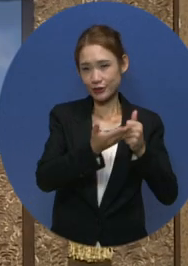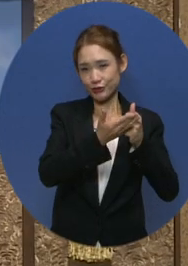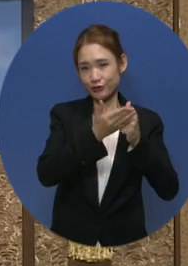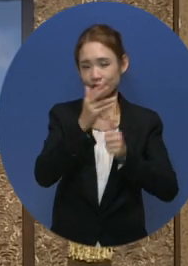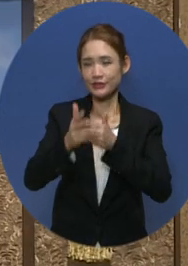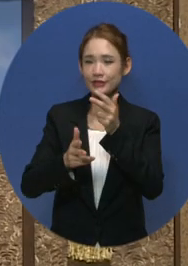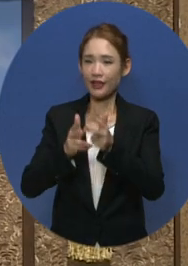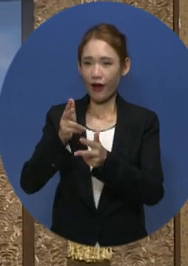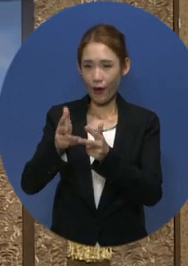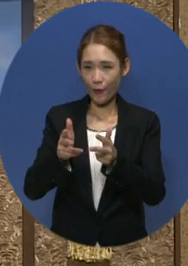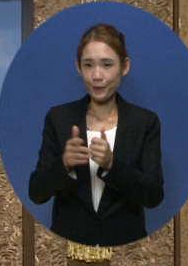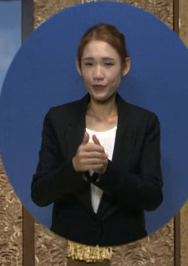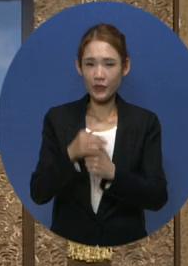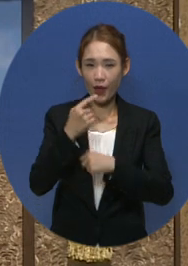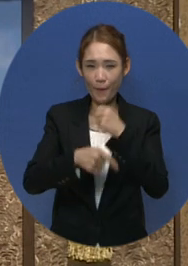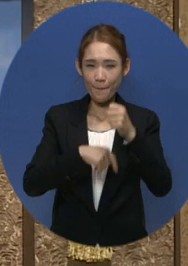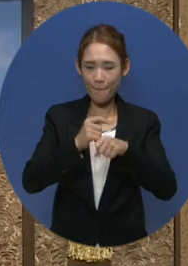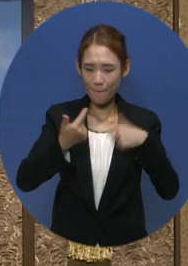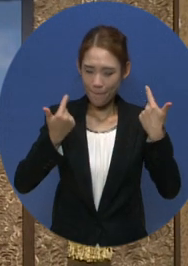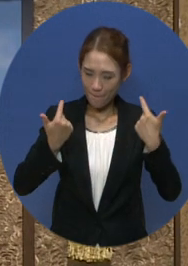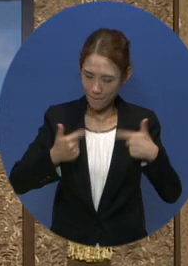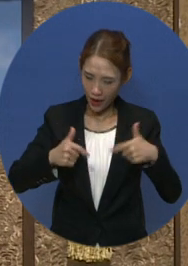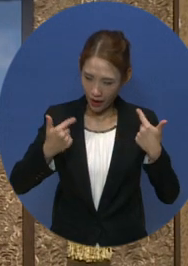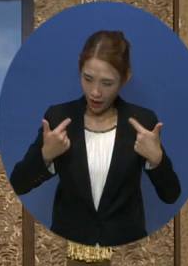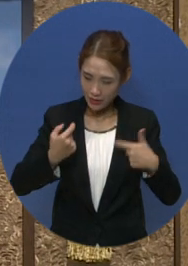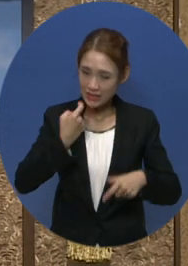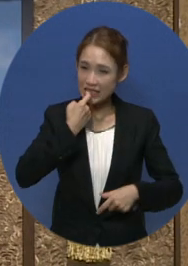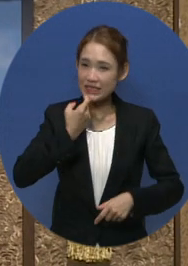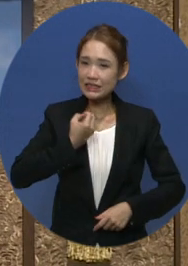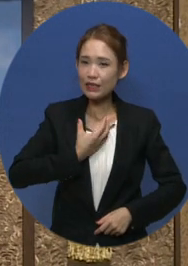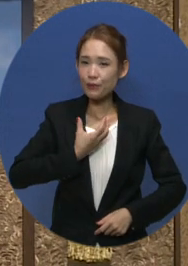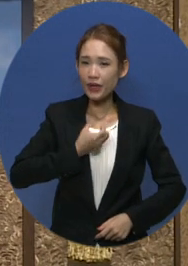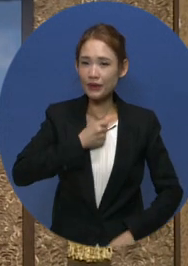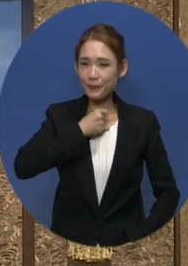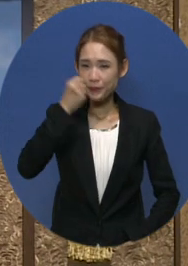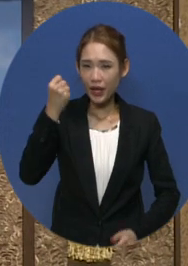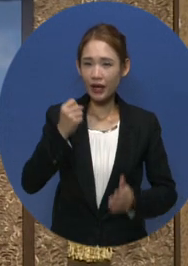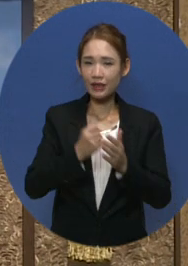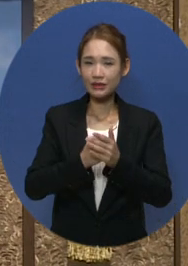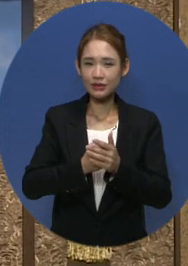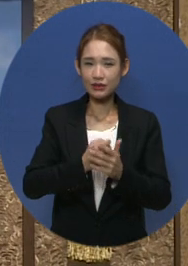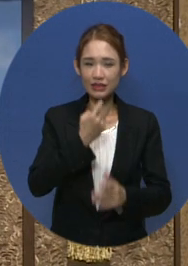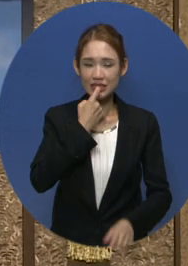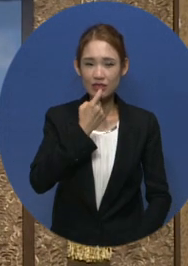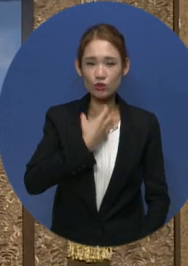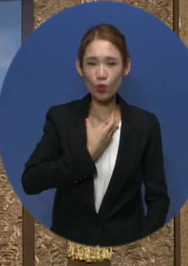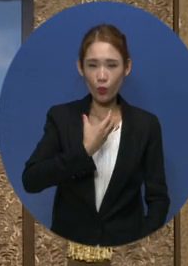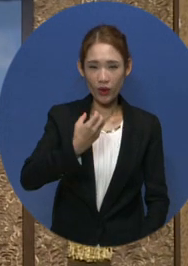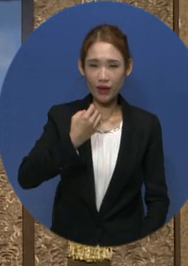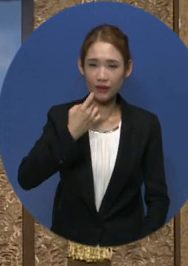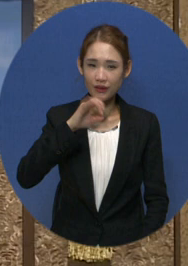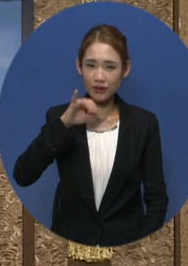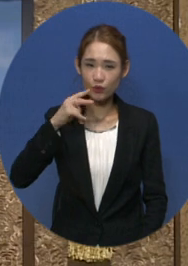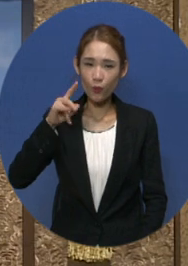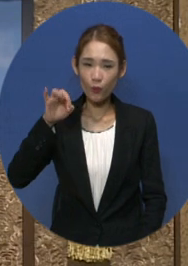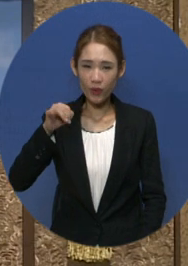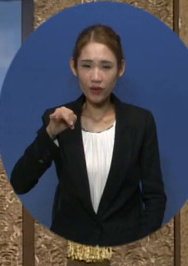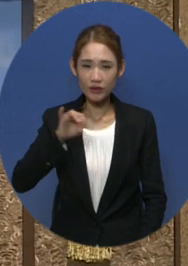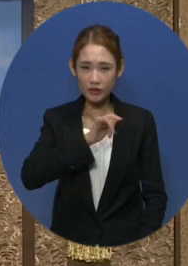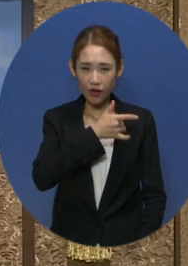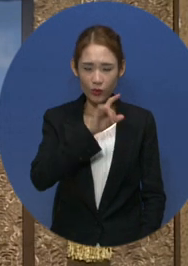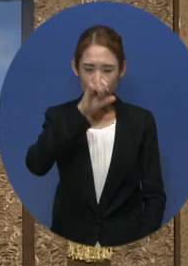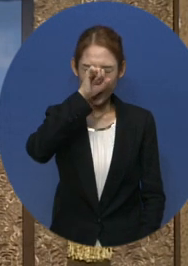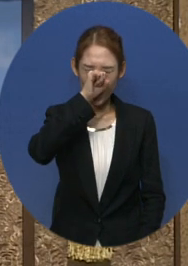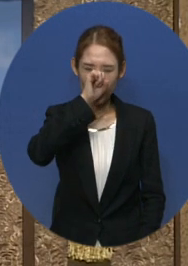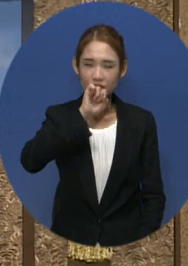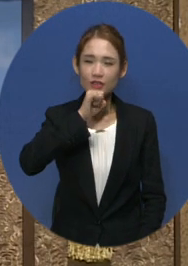사업인데요. 저희가 매년 장애인 체전에서 금메달도 여러 개 따고 은메달, 동메달 저희가 지원하는 선수들이 네. 좋은 성적을